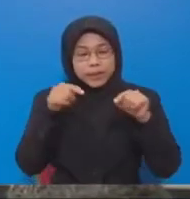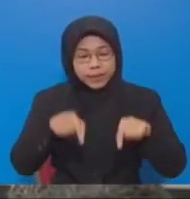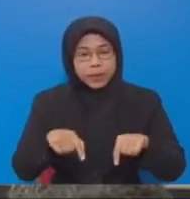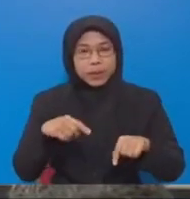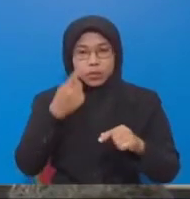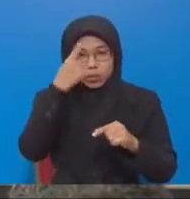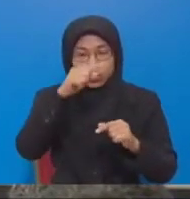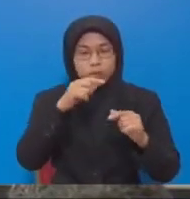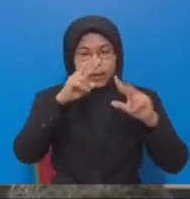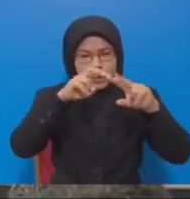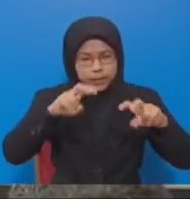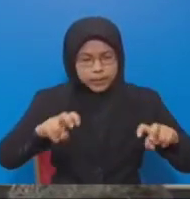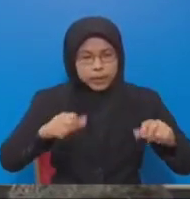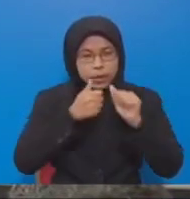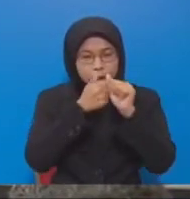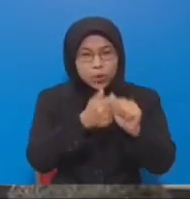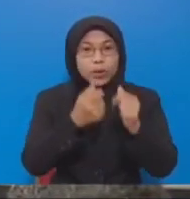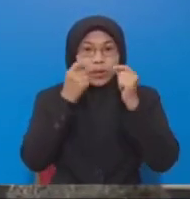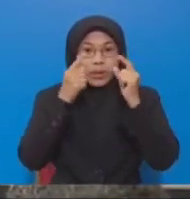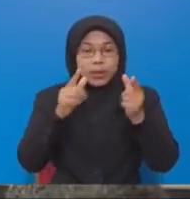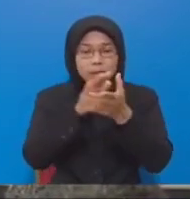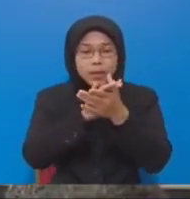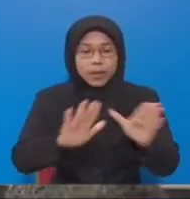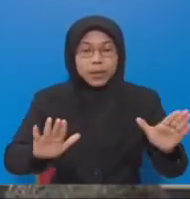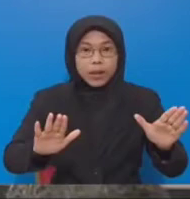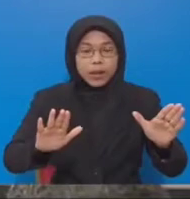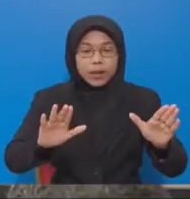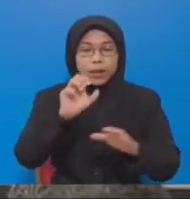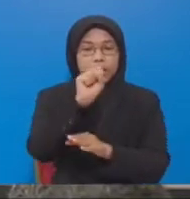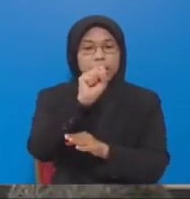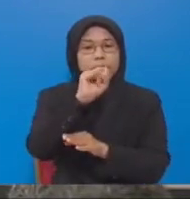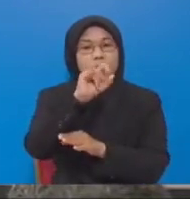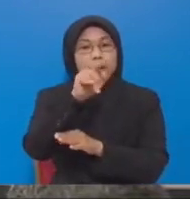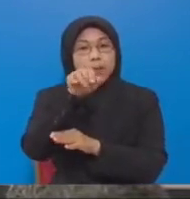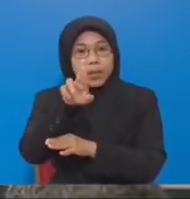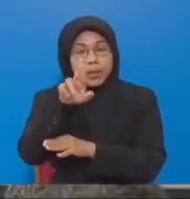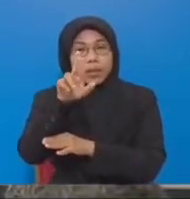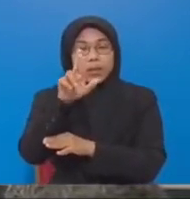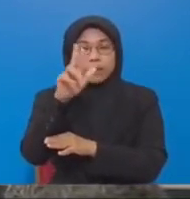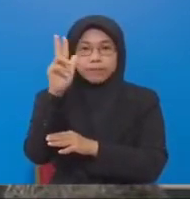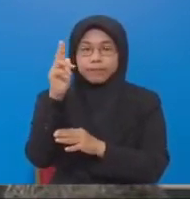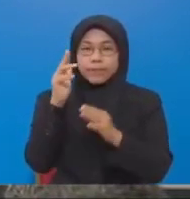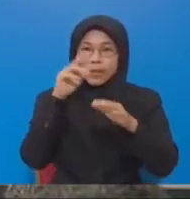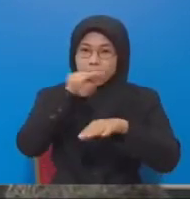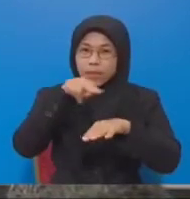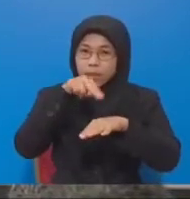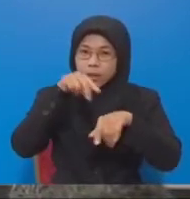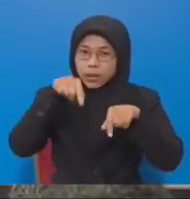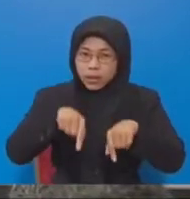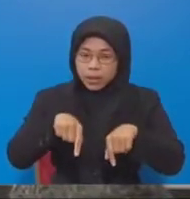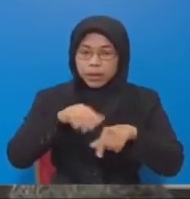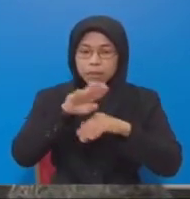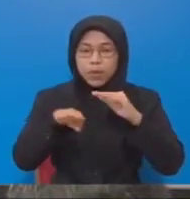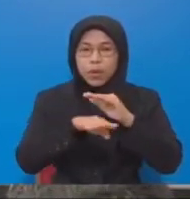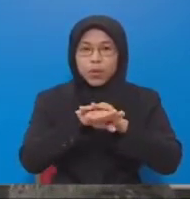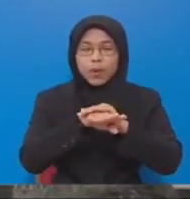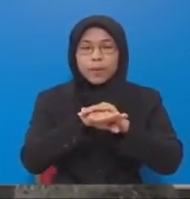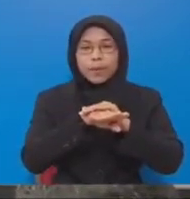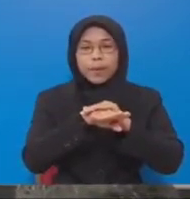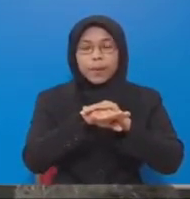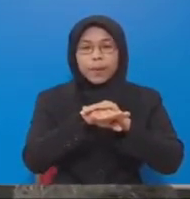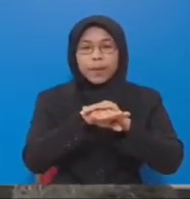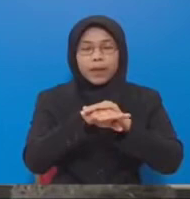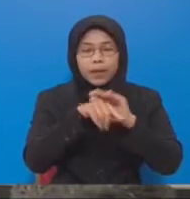berdasarkan kajian tanda Aras kesadaran keselamatan cyber kemasaan yang dilaksanakan oleh cyberschool timesheet